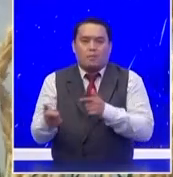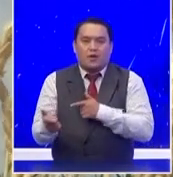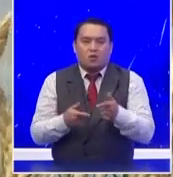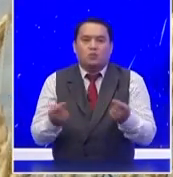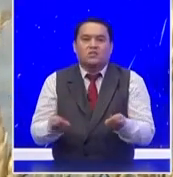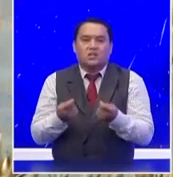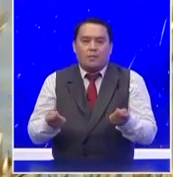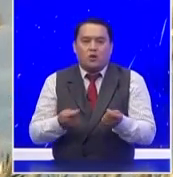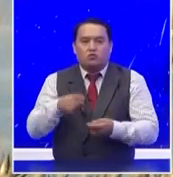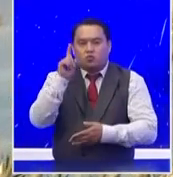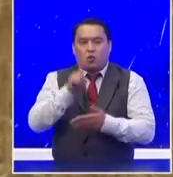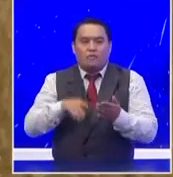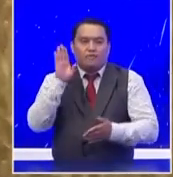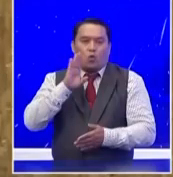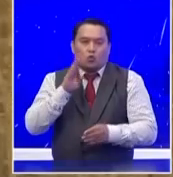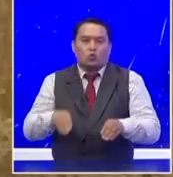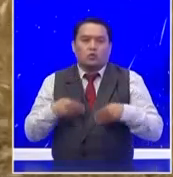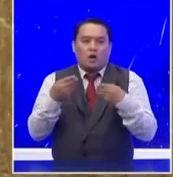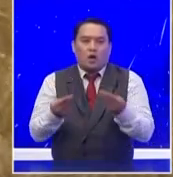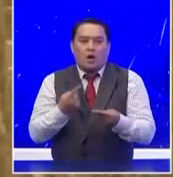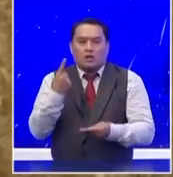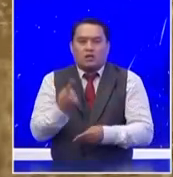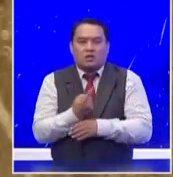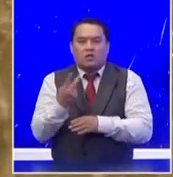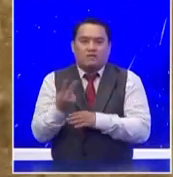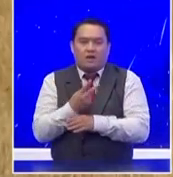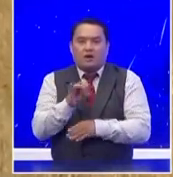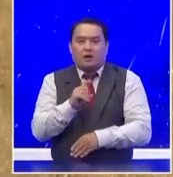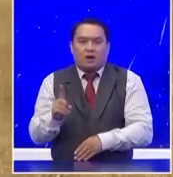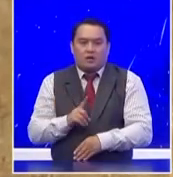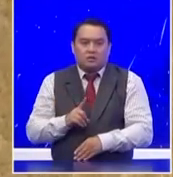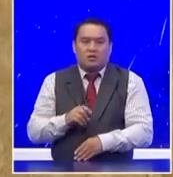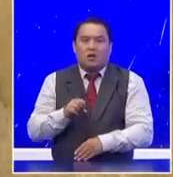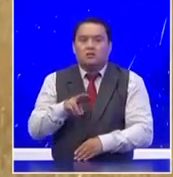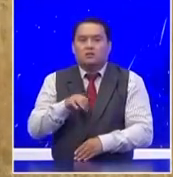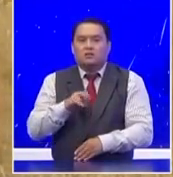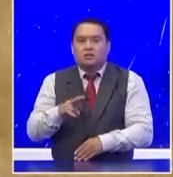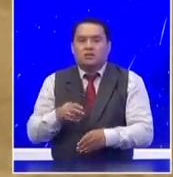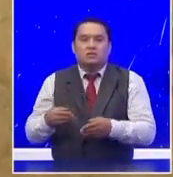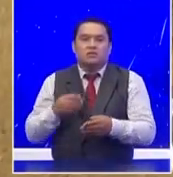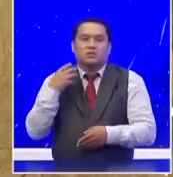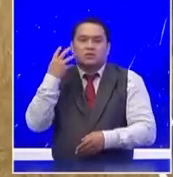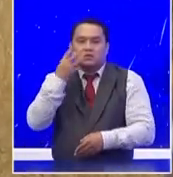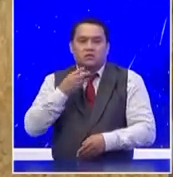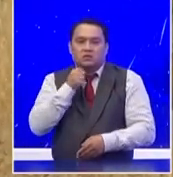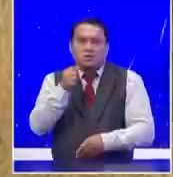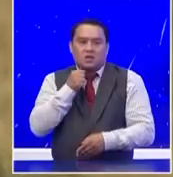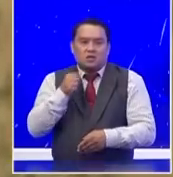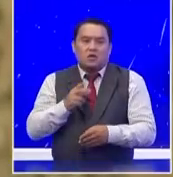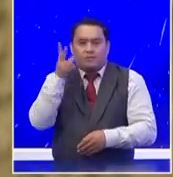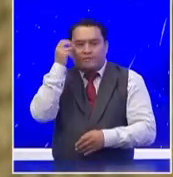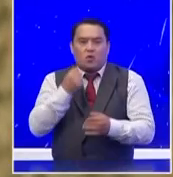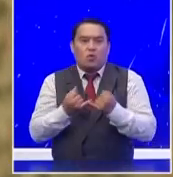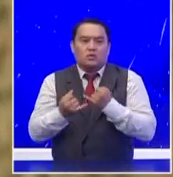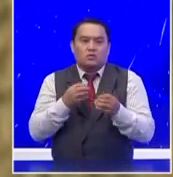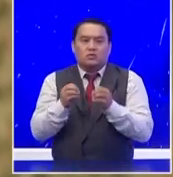семена. В надежде, что воду все же дадут хотя бы 1-2 раза за сезон, земледелец Аслан Бицеваев вместо сахарной свеклы посеял пшеницу. Ей воды